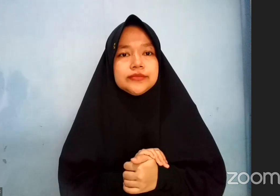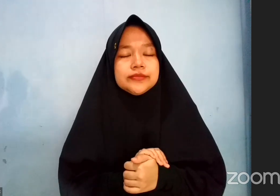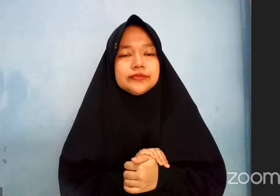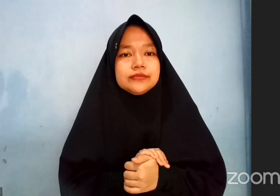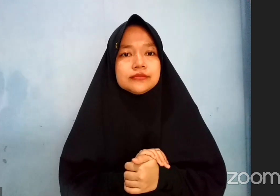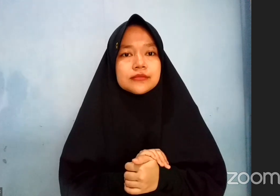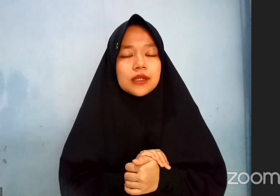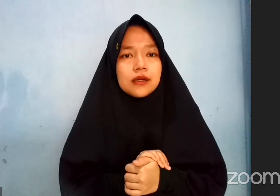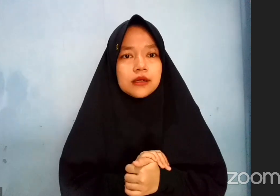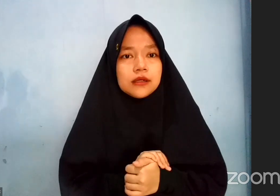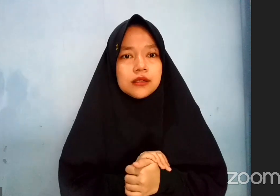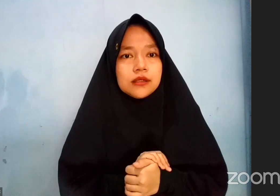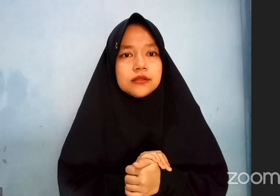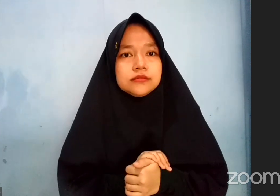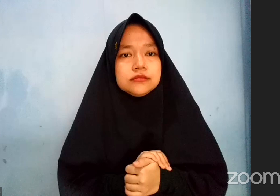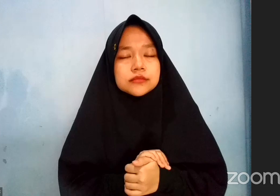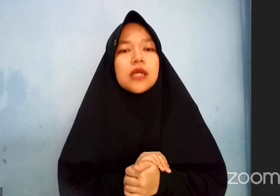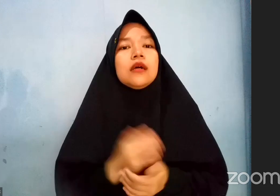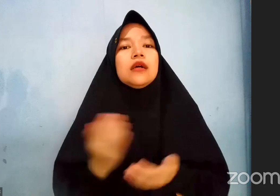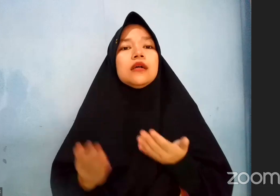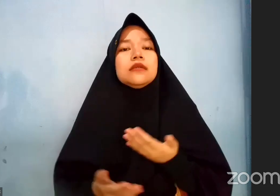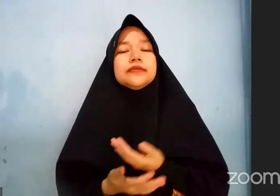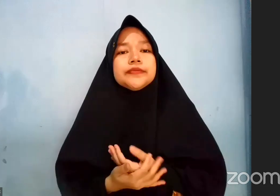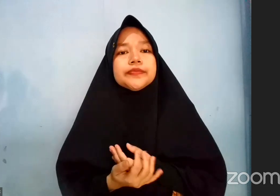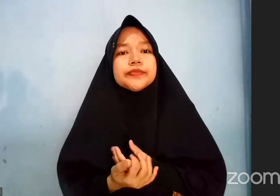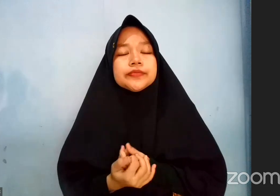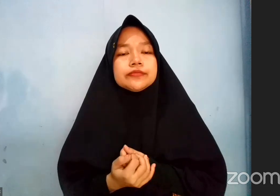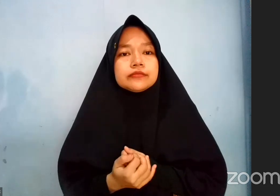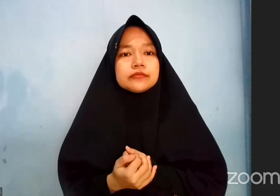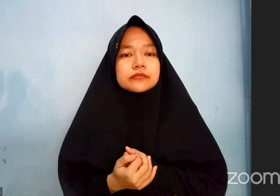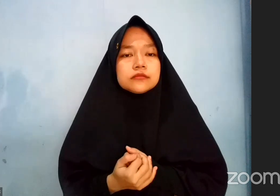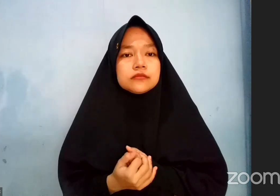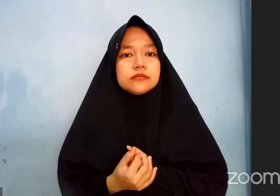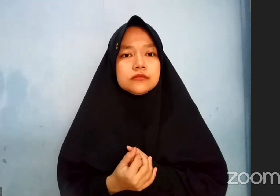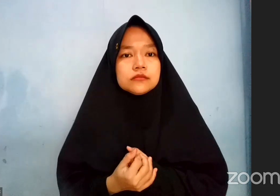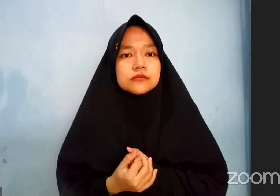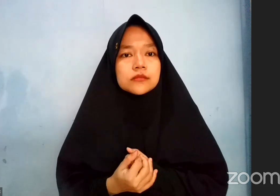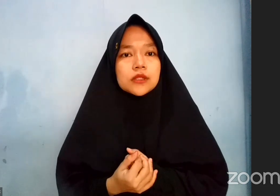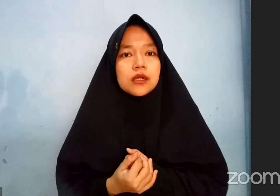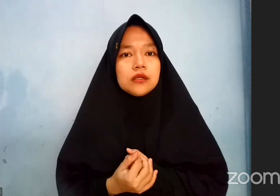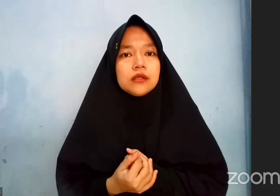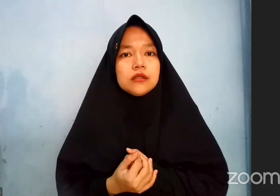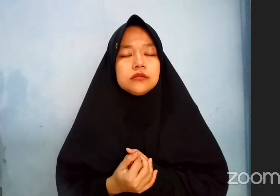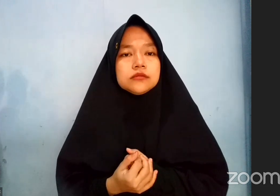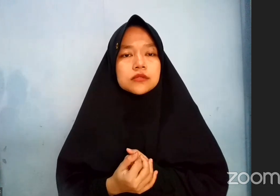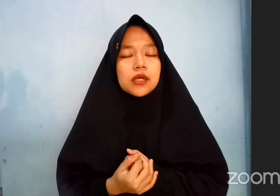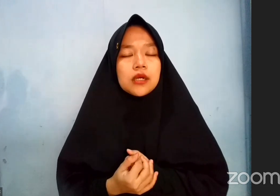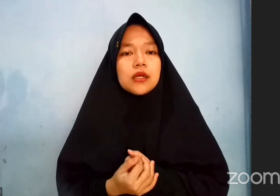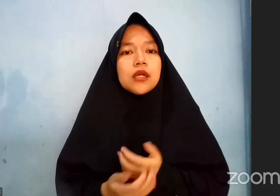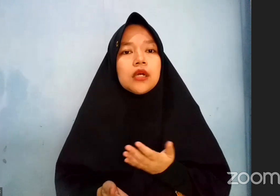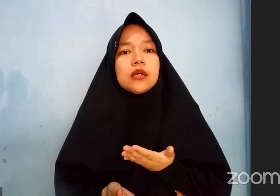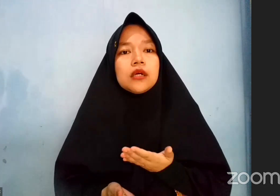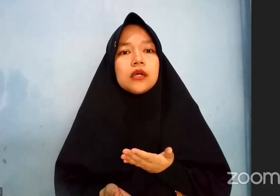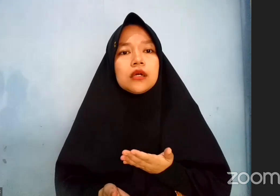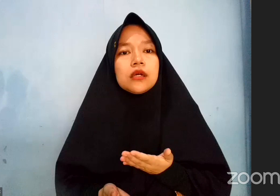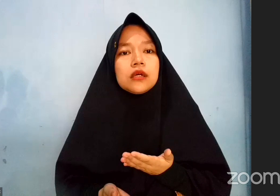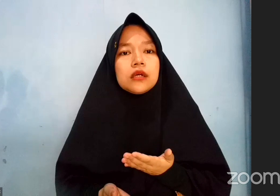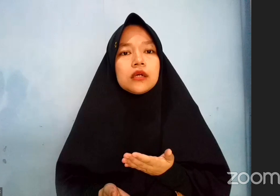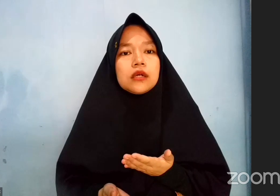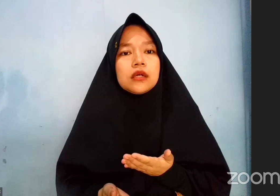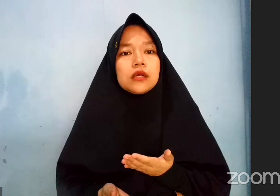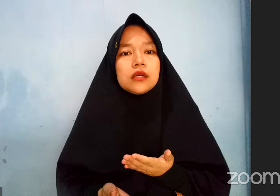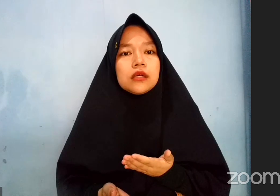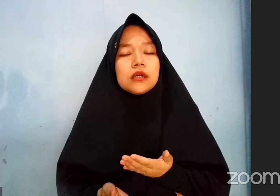melakukan hal ini Entah modelnya Seperti apa mau tatap muka atau mau tetap Maya